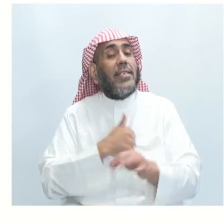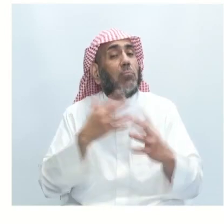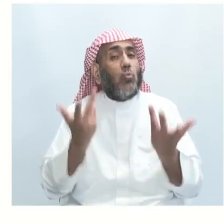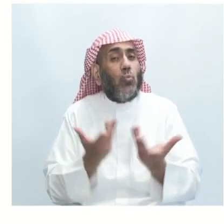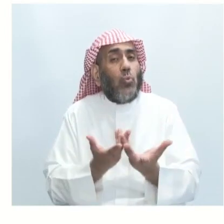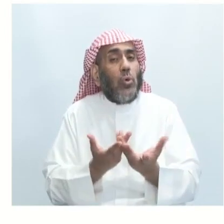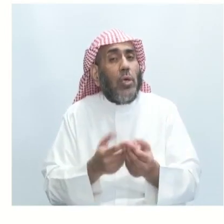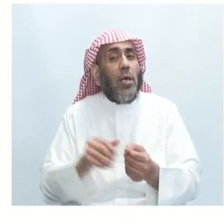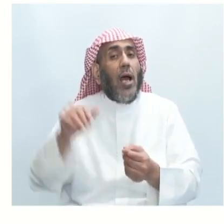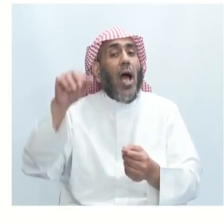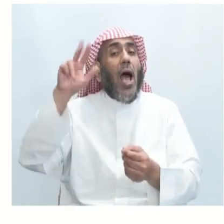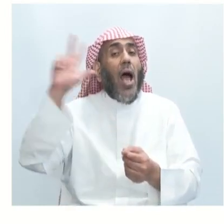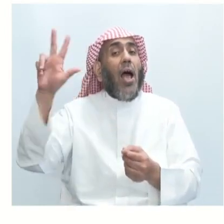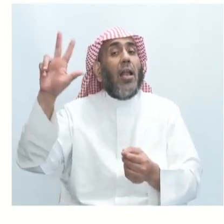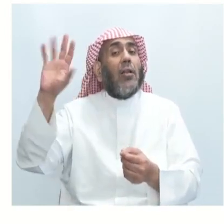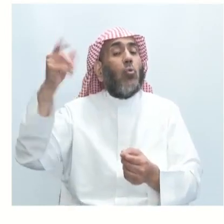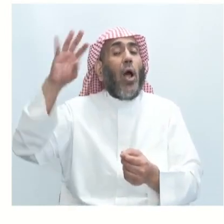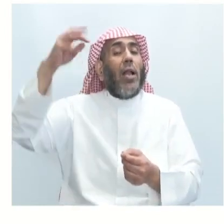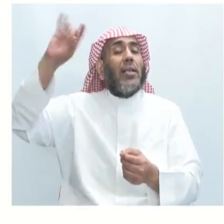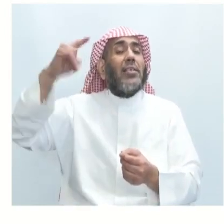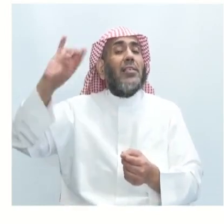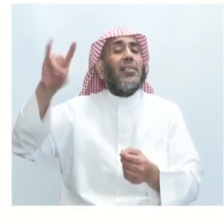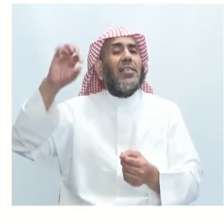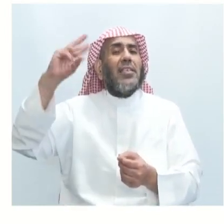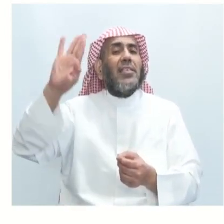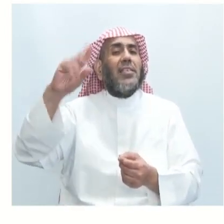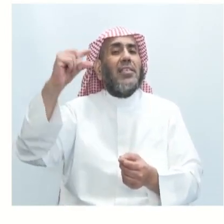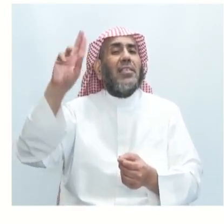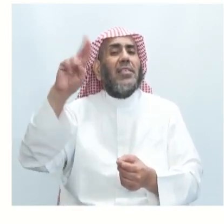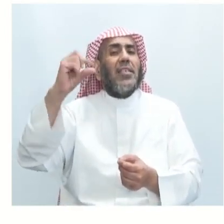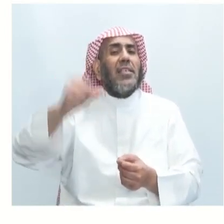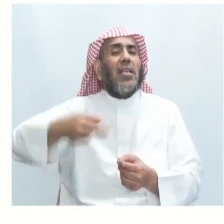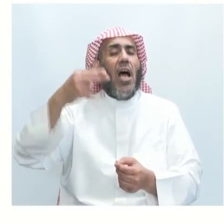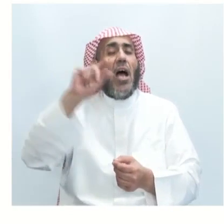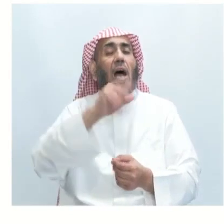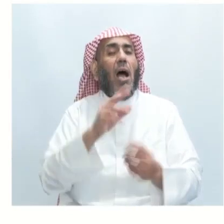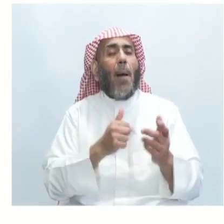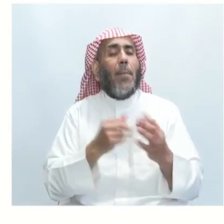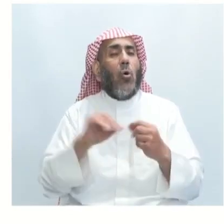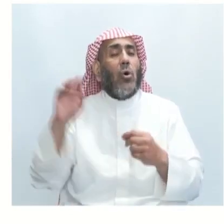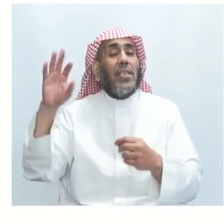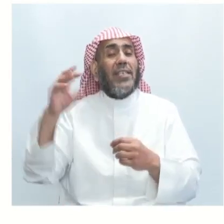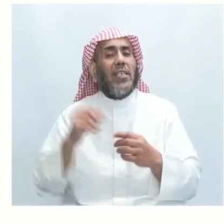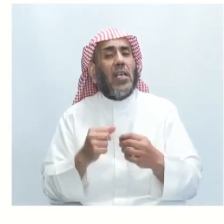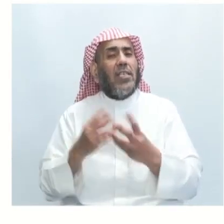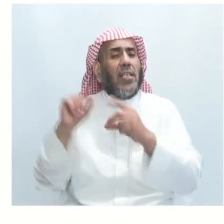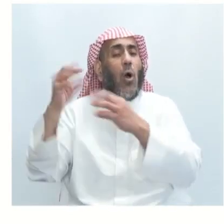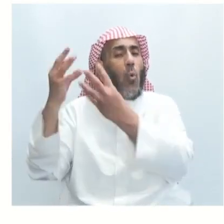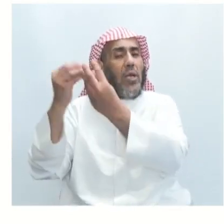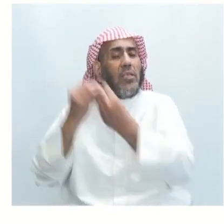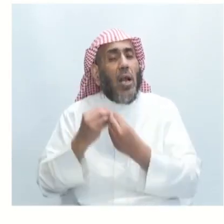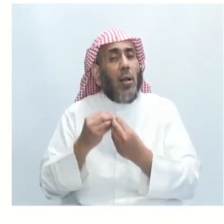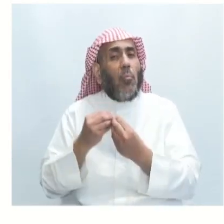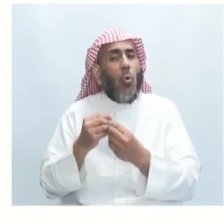عليها الاستدعاء اذا الاسترجاع التلقائي الاستدعاء هو جلب